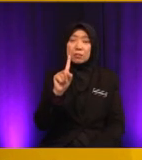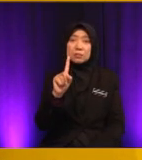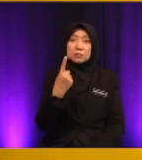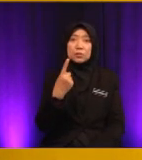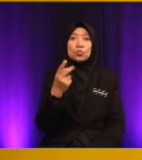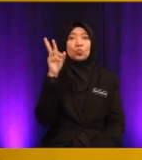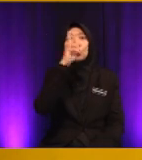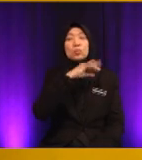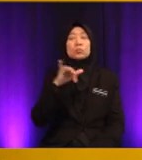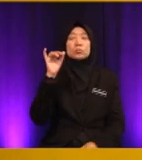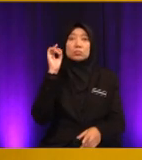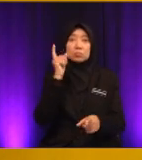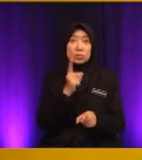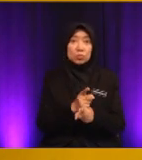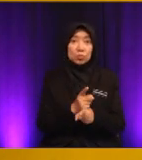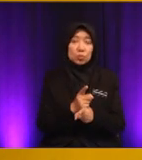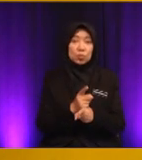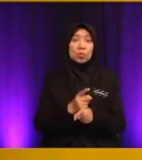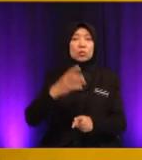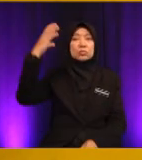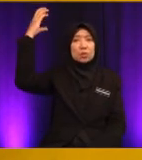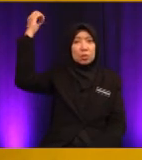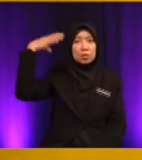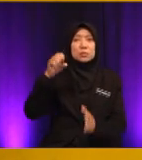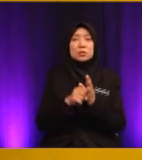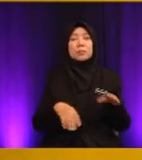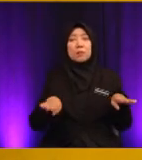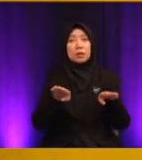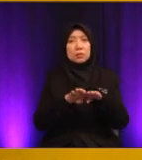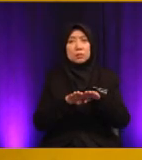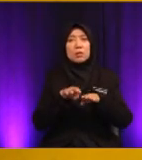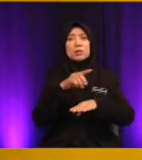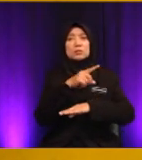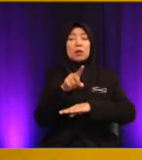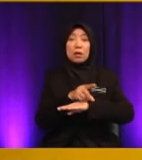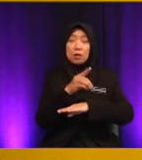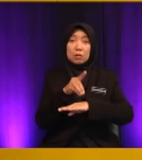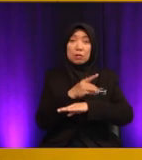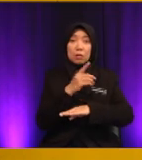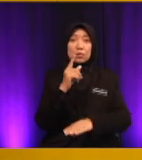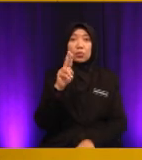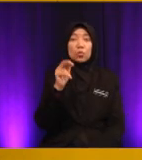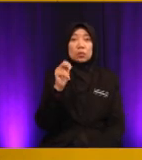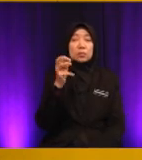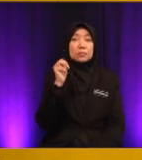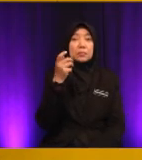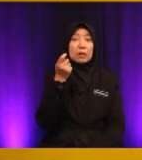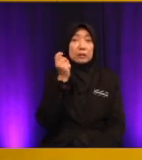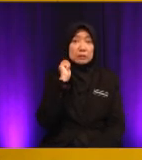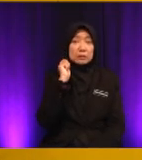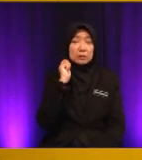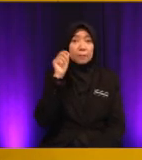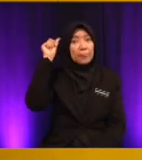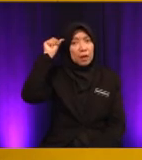itu betul rupanya cahaya juga adalah sebagai Zara Zara yang dikatakan kuantum tadi jadi daripada anggapan